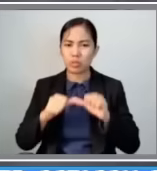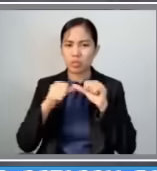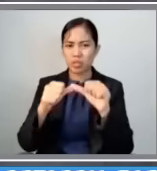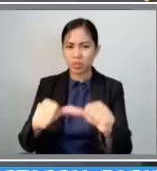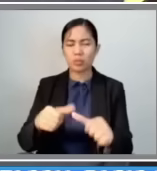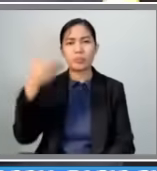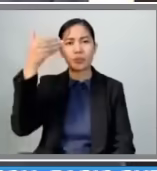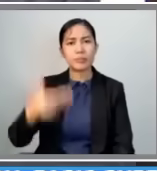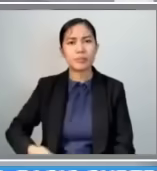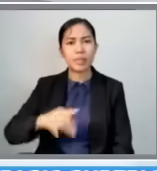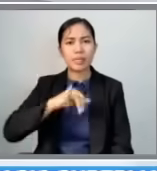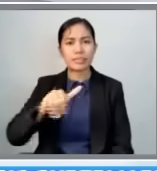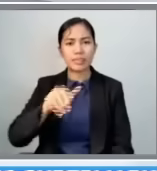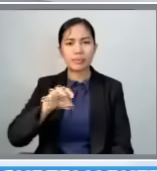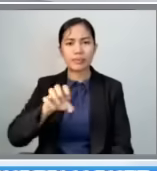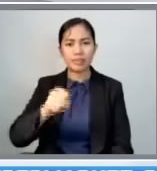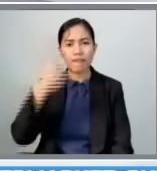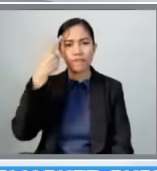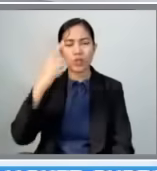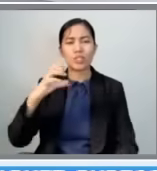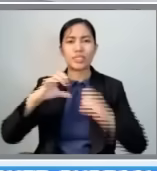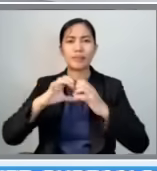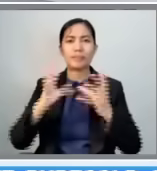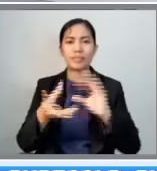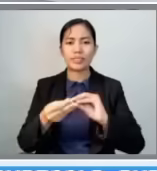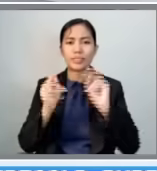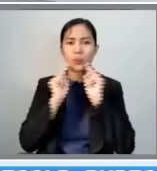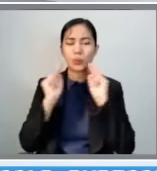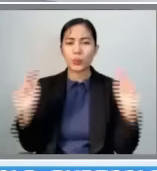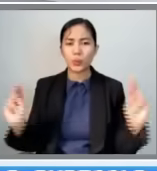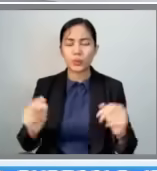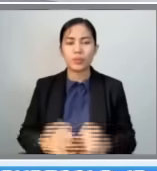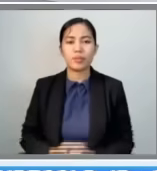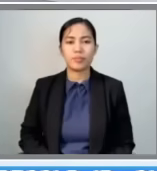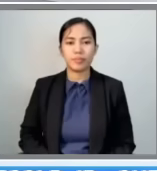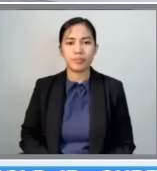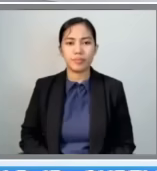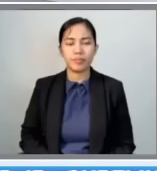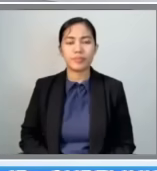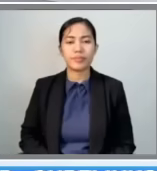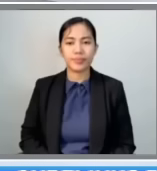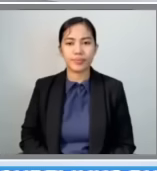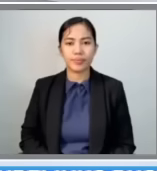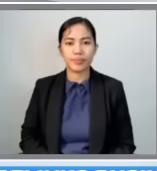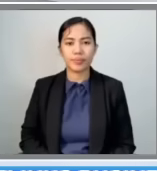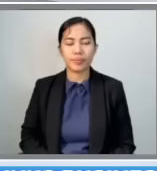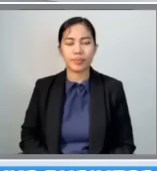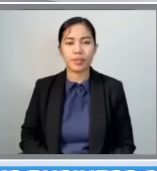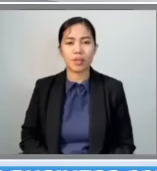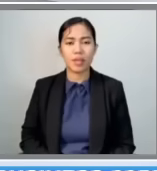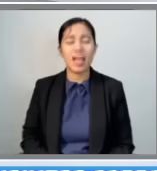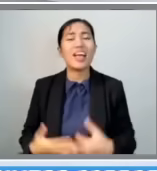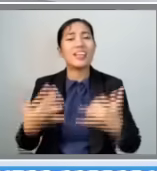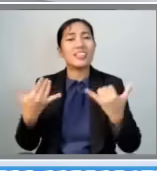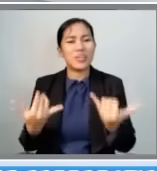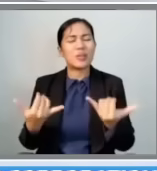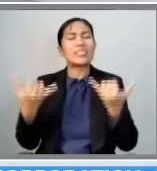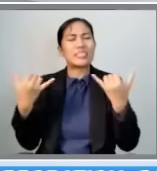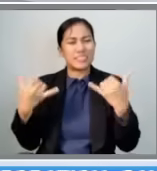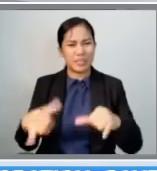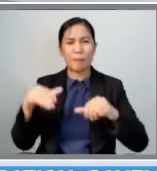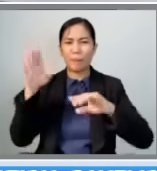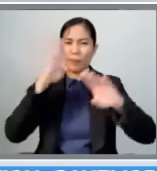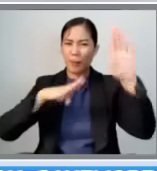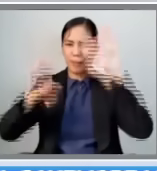News. Gaya po ng mga nakaraang balik-eskwela, malaking problema pa rin po ang kakulangan sa classroom at guro